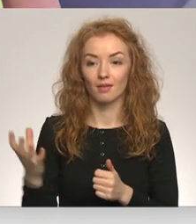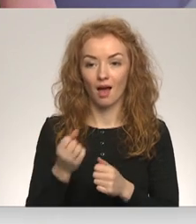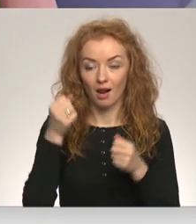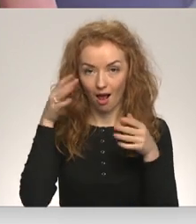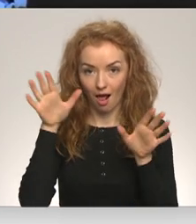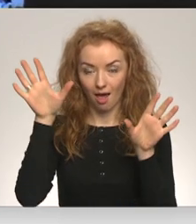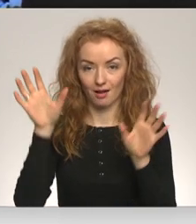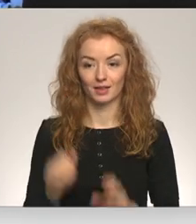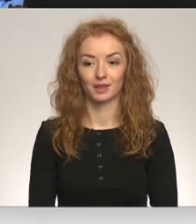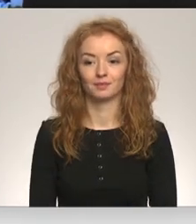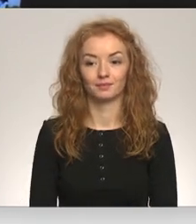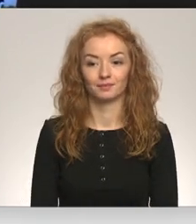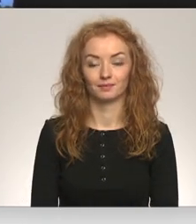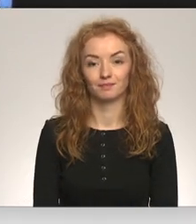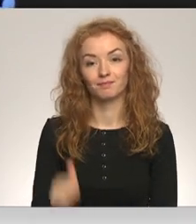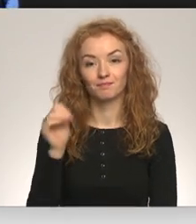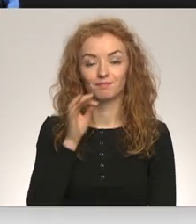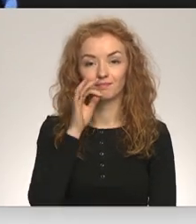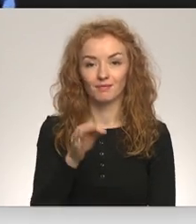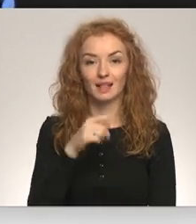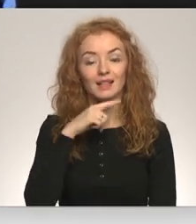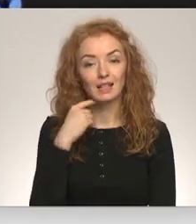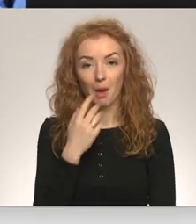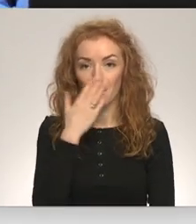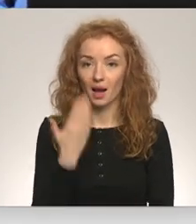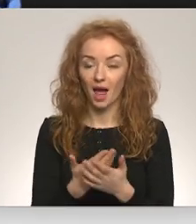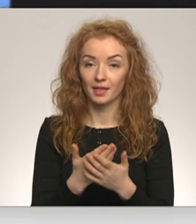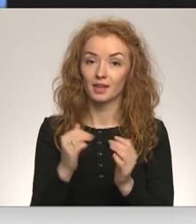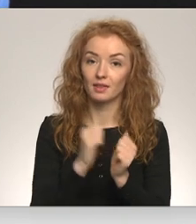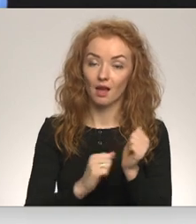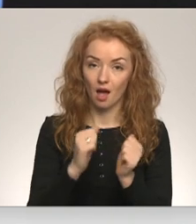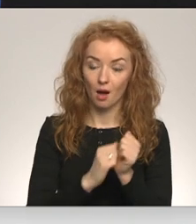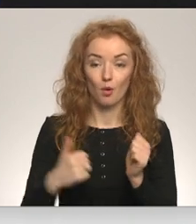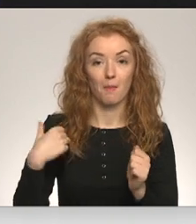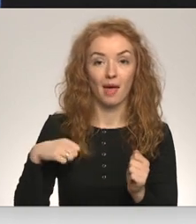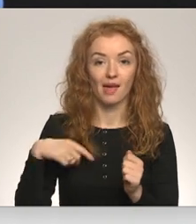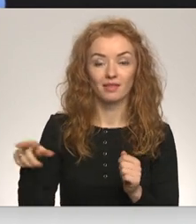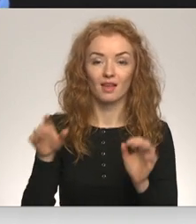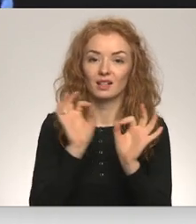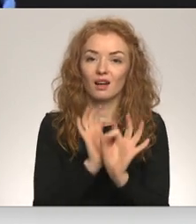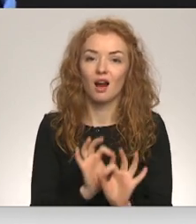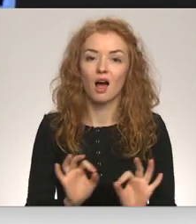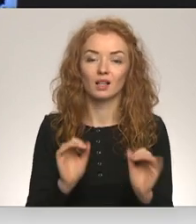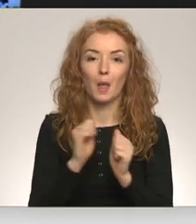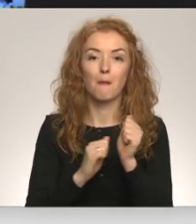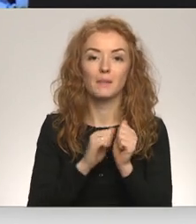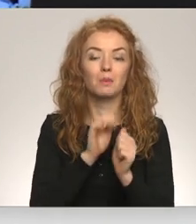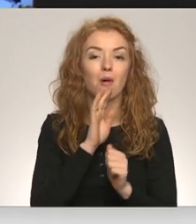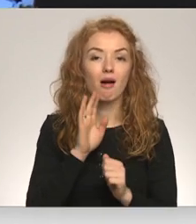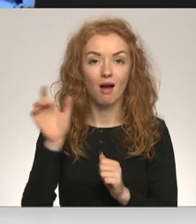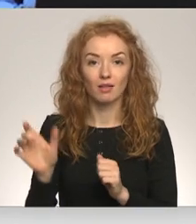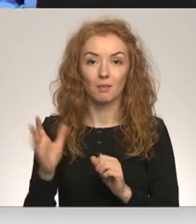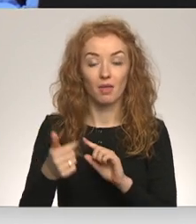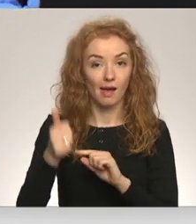No, hatēlās pakazāt i prirodu. Gribējās parādīt dabu. Meitene būs kā grācija, dabas māte. Bet aiz muguras būs